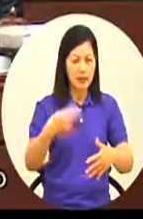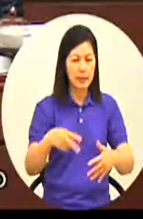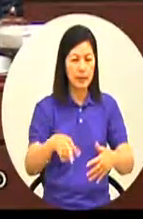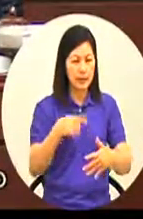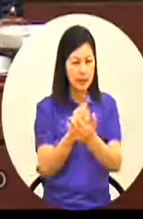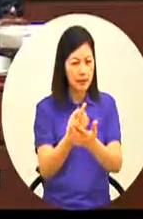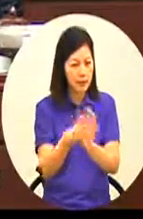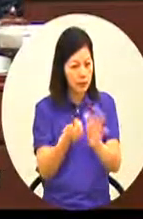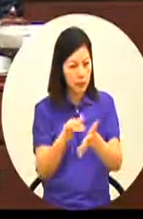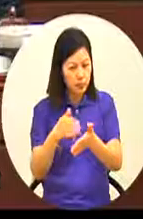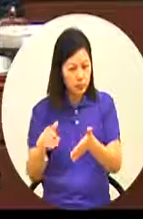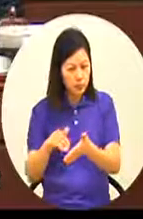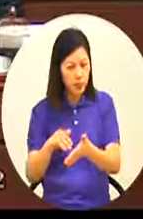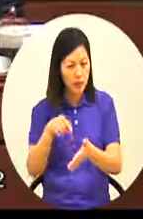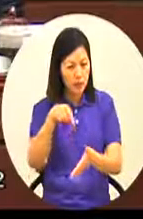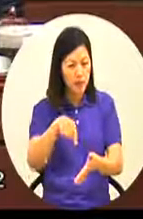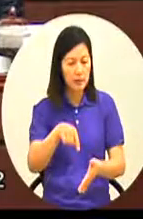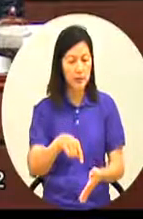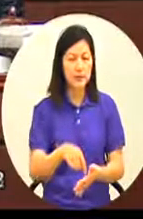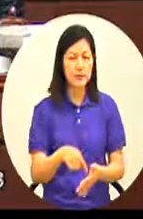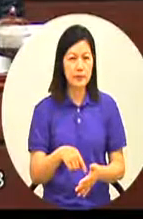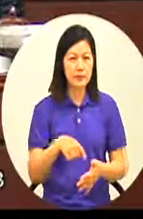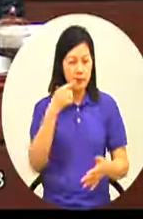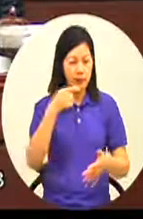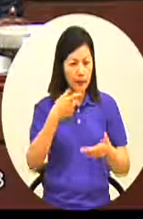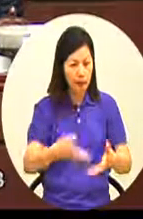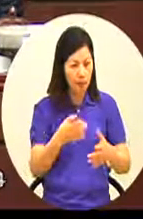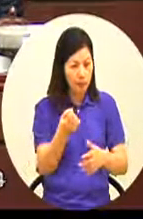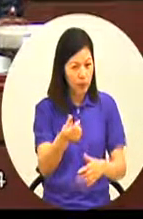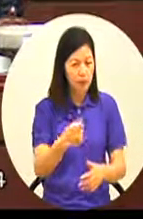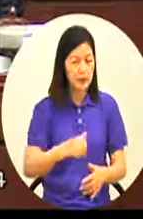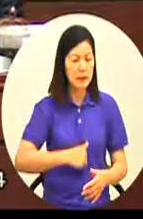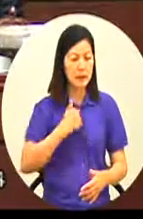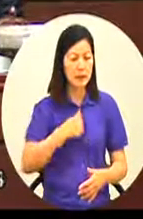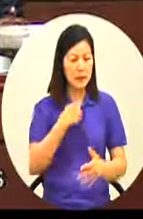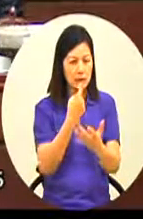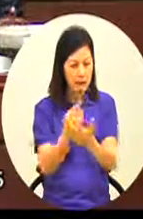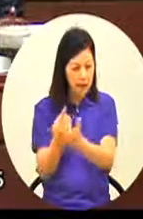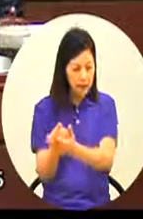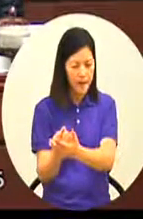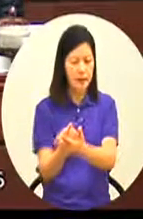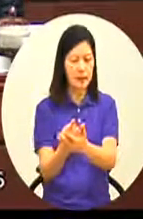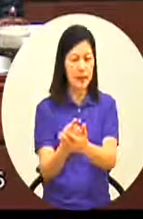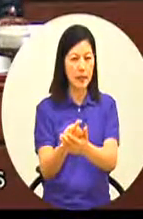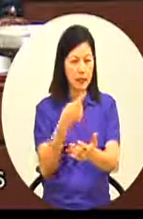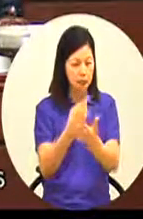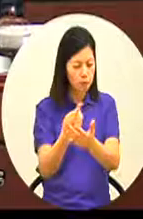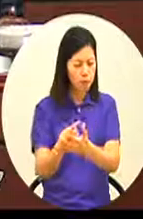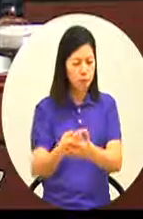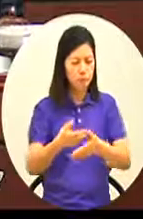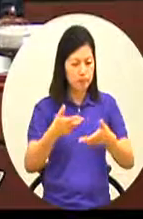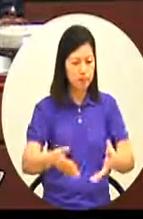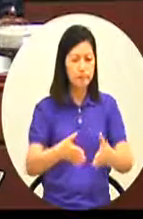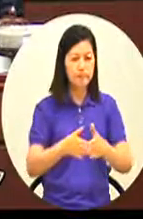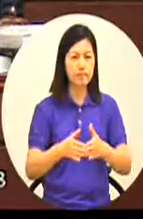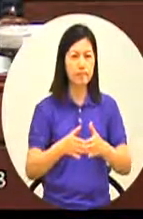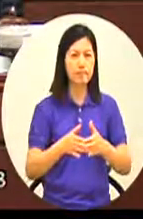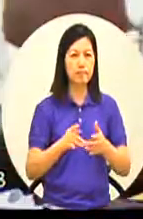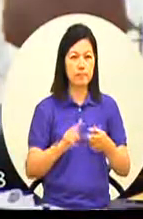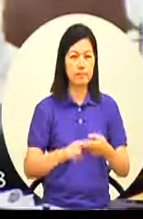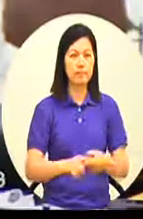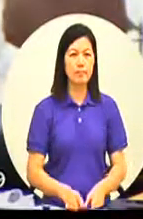参与式预算，我觉得参与式预算的重点其实是在参与，我觉得参与这件事情是重要的。 所以你